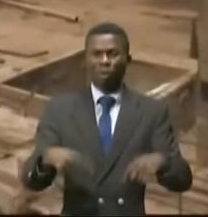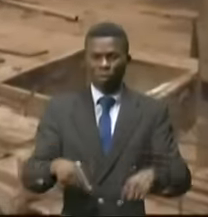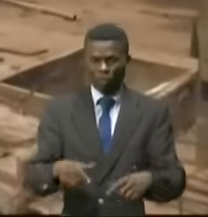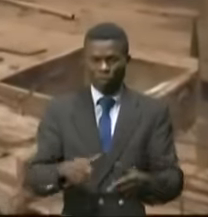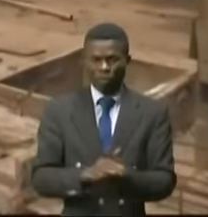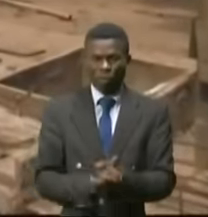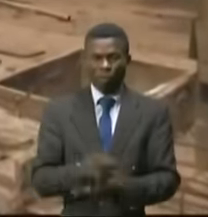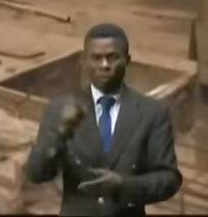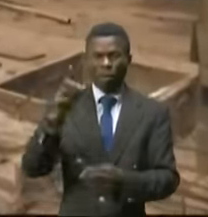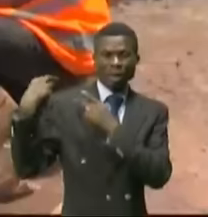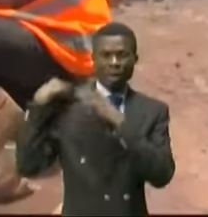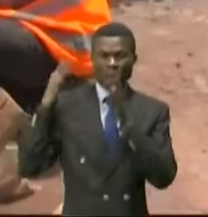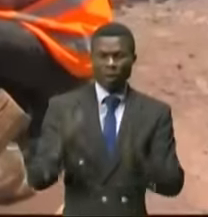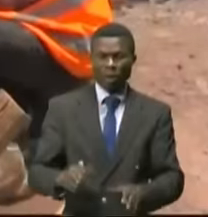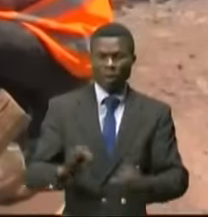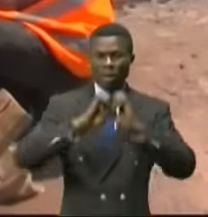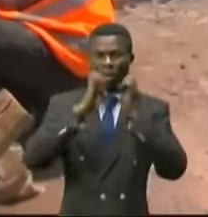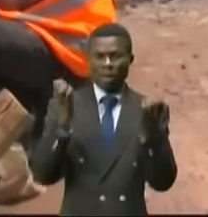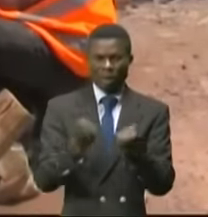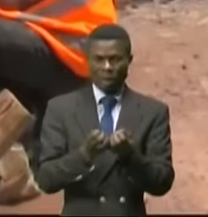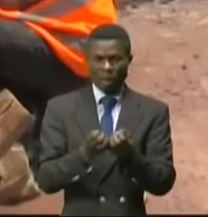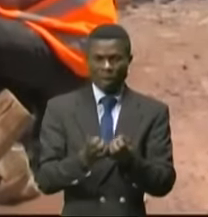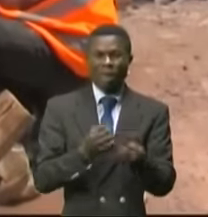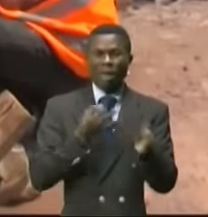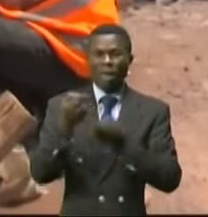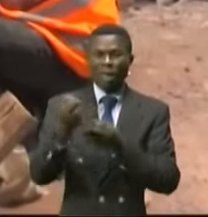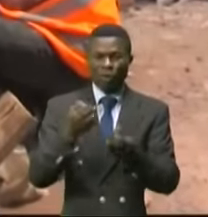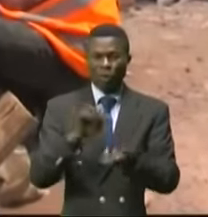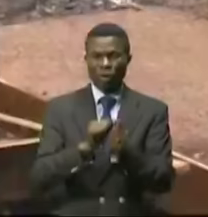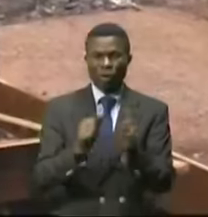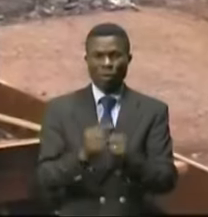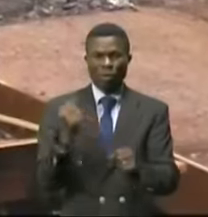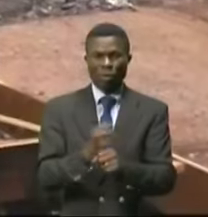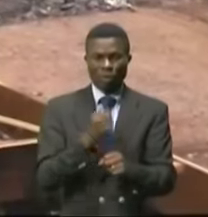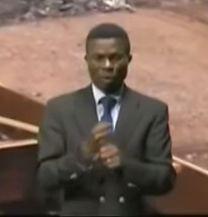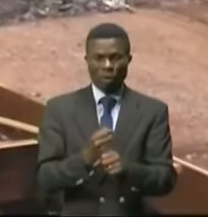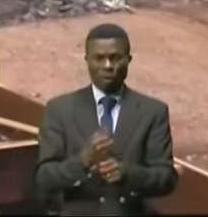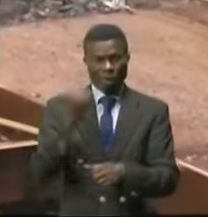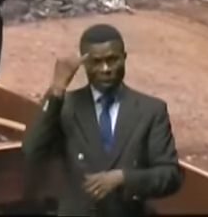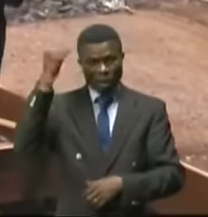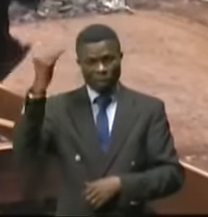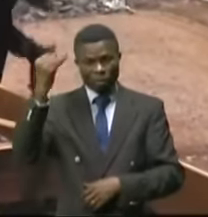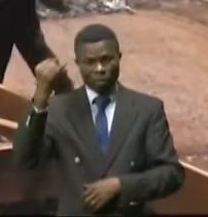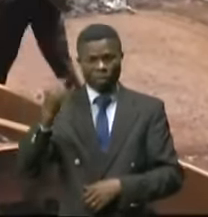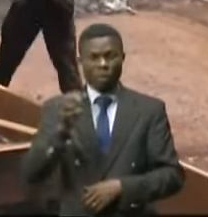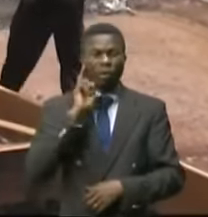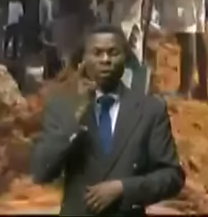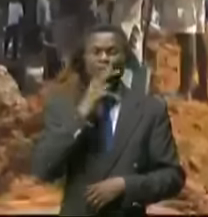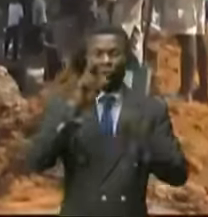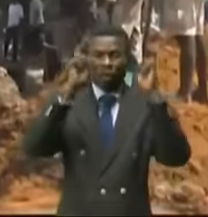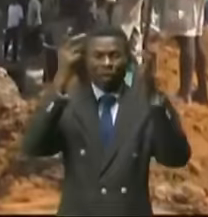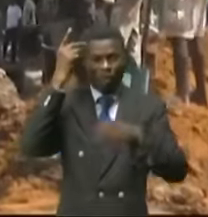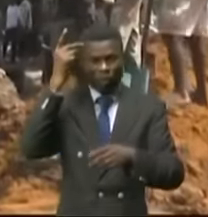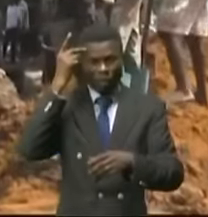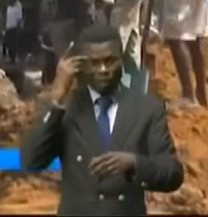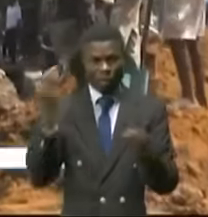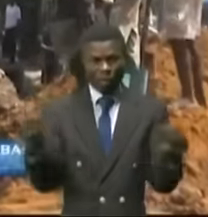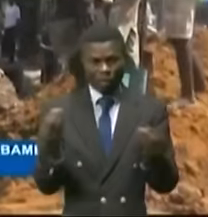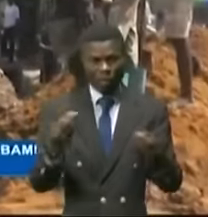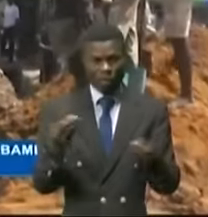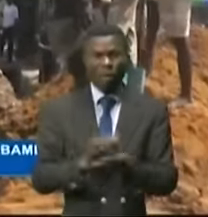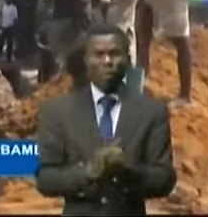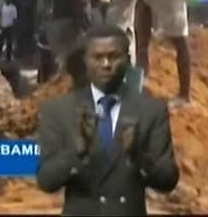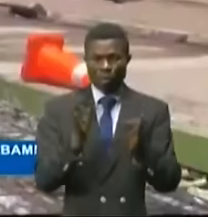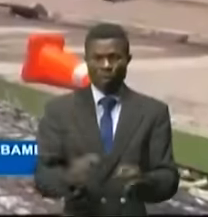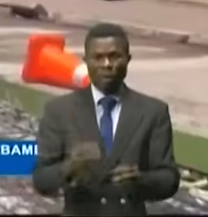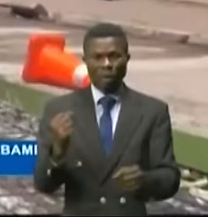Selon un des responsables de l'entreprise Aaron Sefou, qui exécute ces travaux par l'initiative de l'hôtel de ville de Kinshasa, cela est dû entre